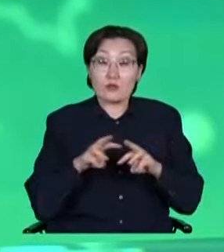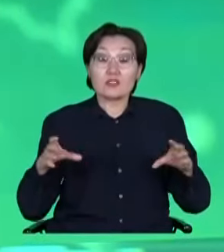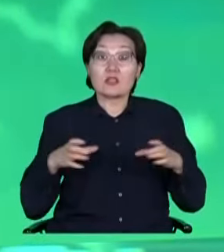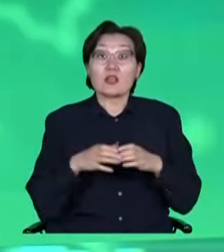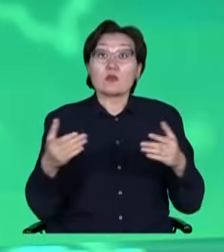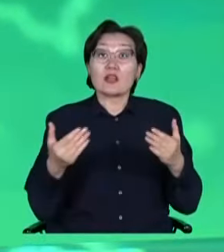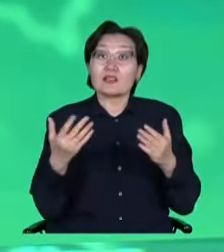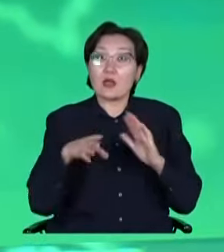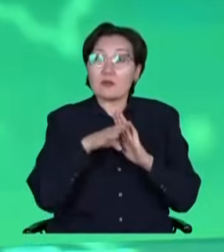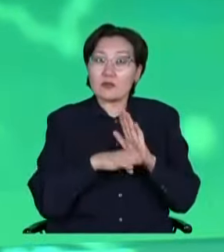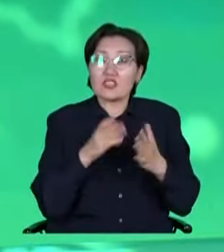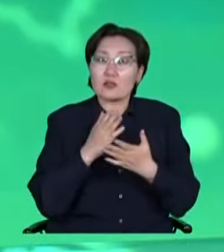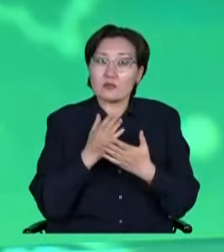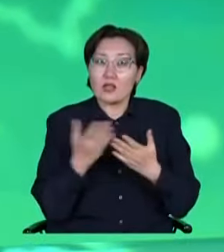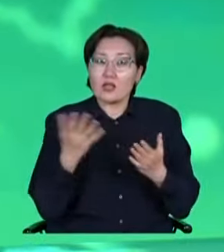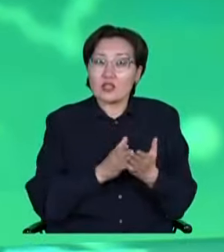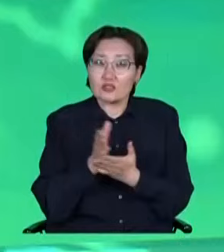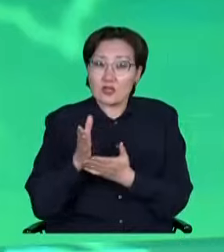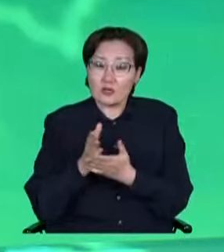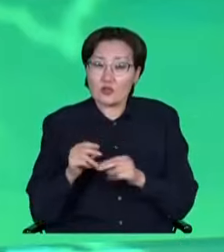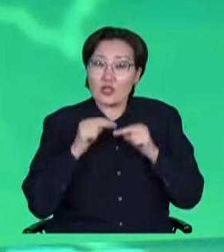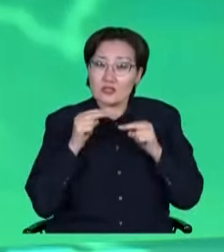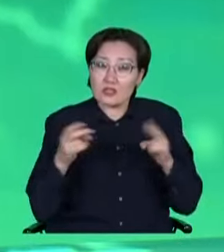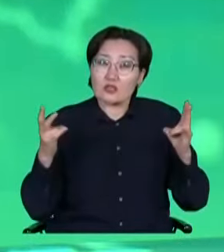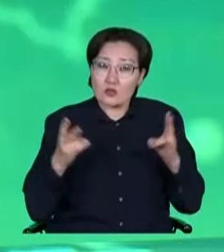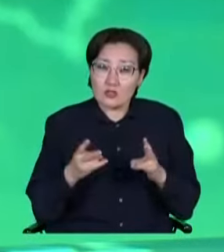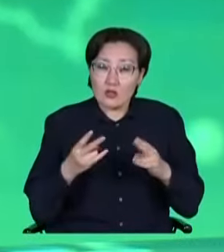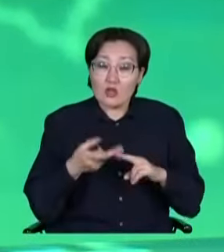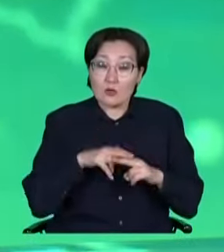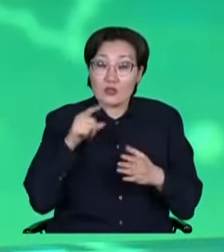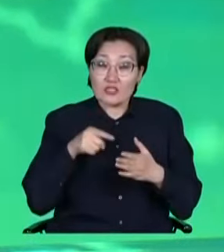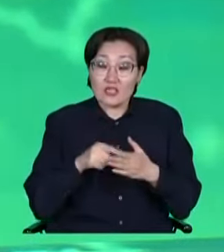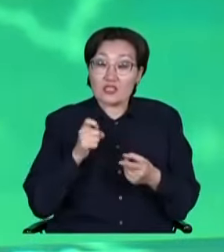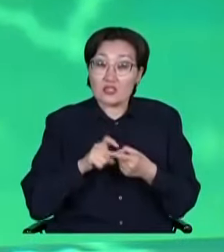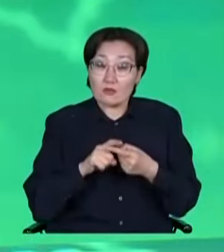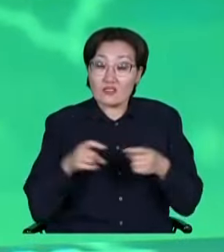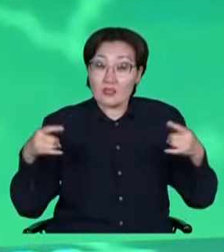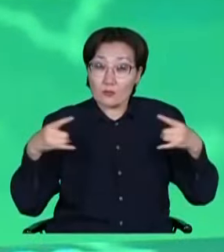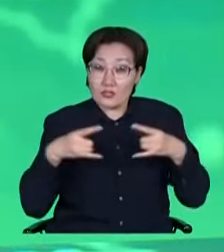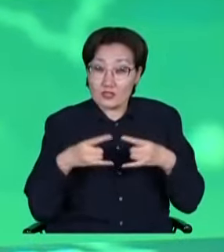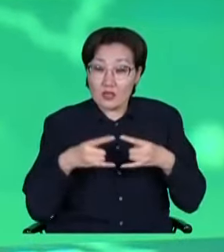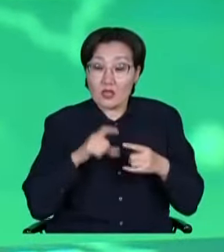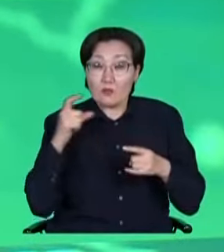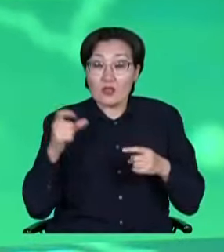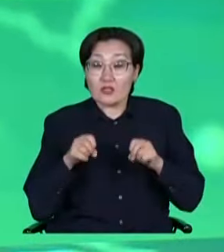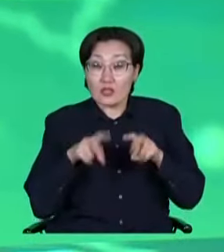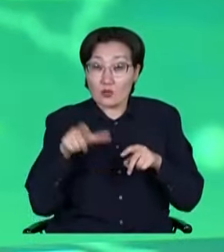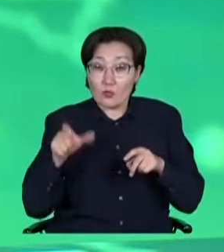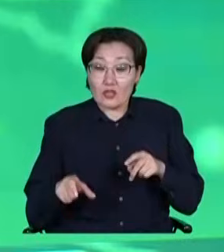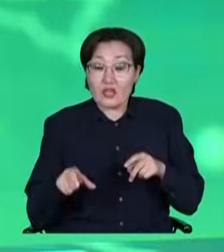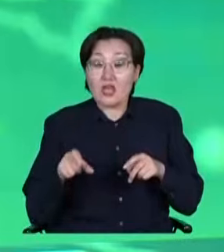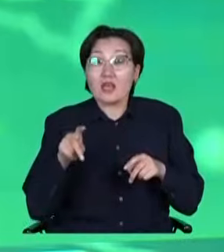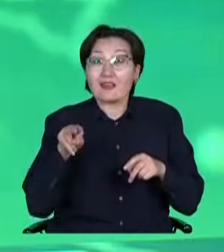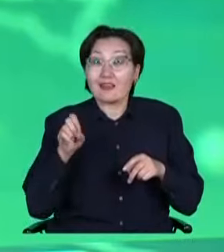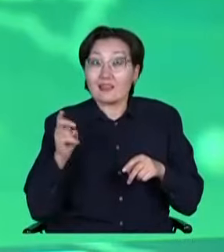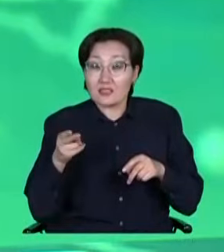алдында қандай міндеттер тұр, қай бағыттарға назар салу керек? Осы сұрақтарға қатысты тікелей эфирде экономист, сарапшы Мақсат халықтың